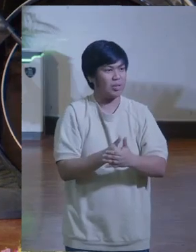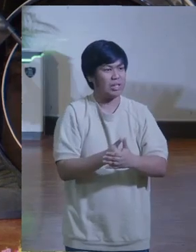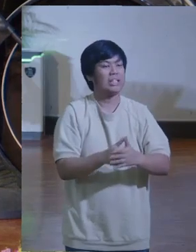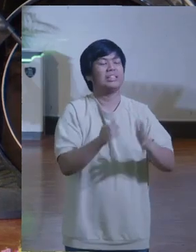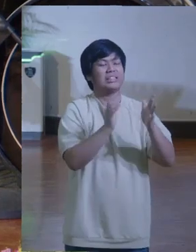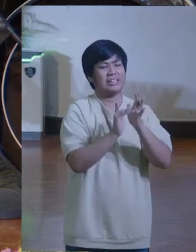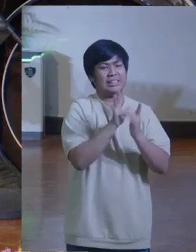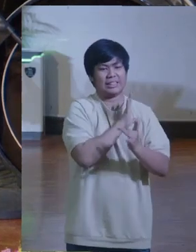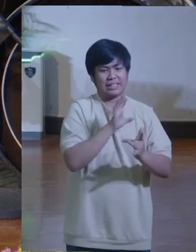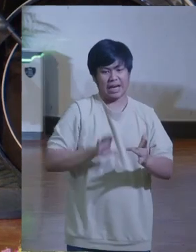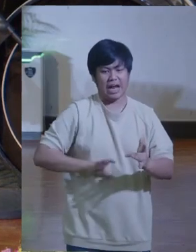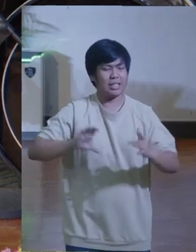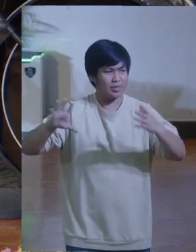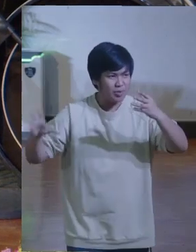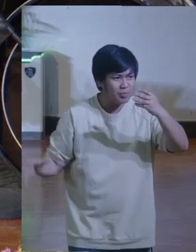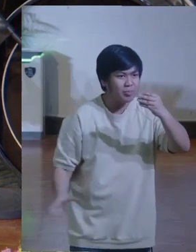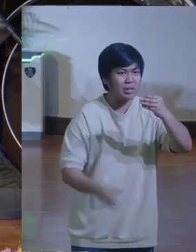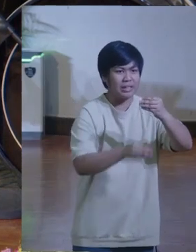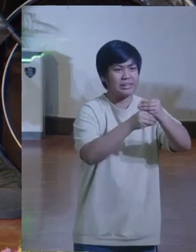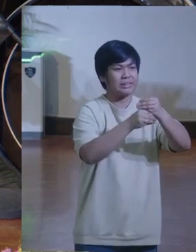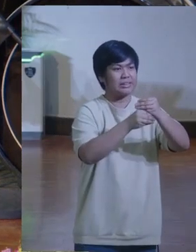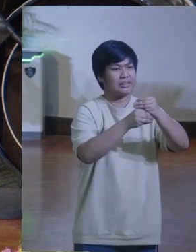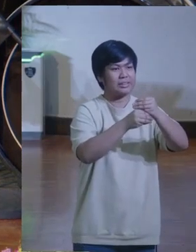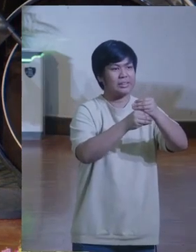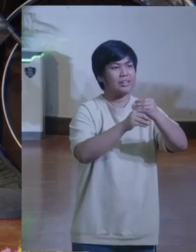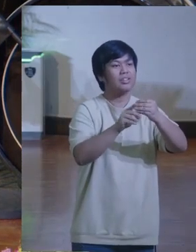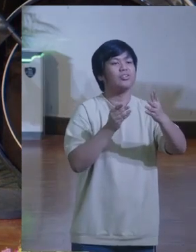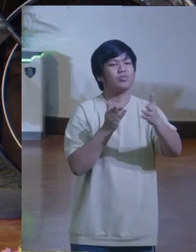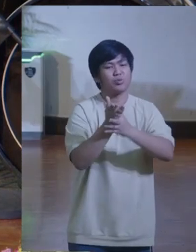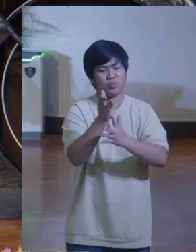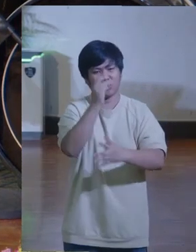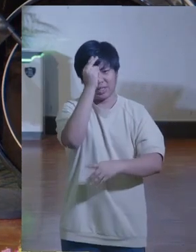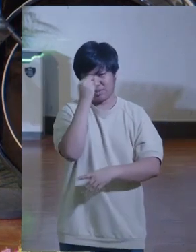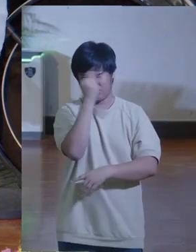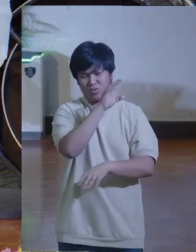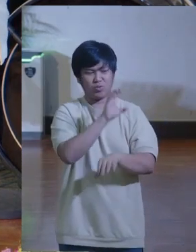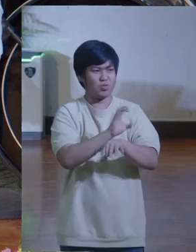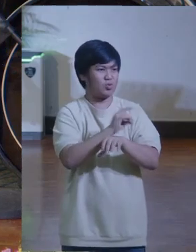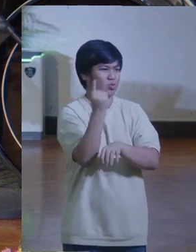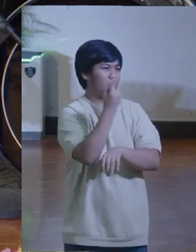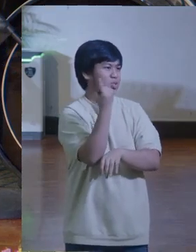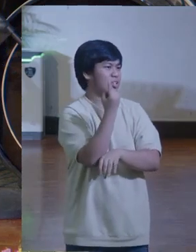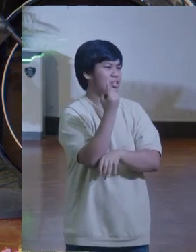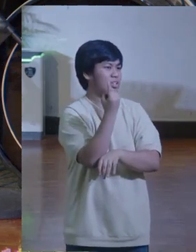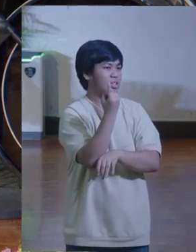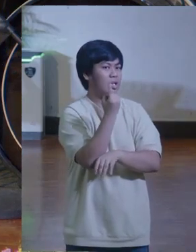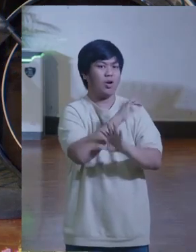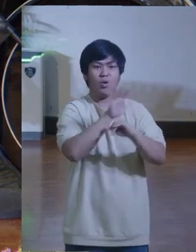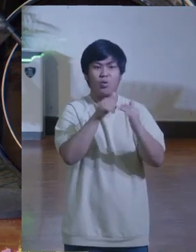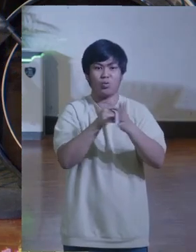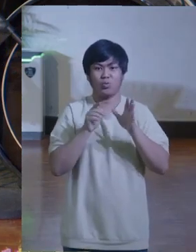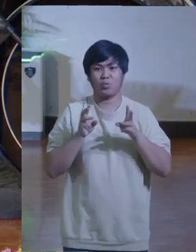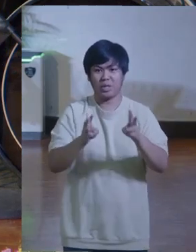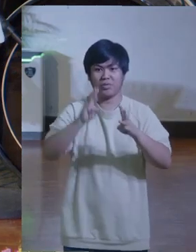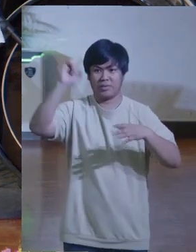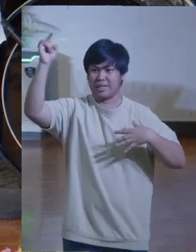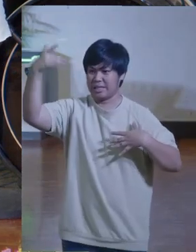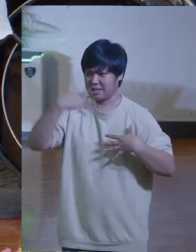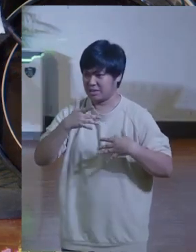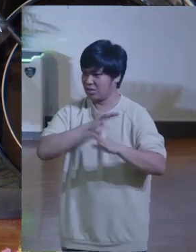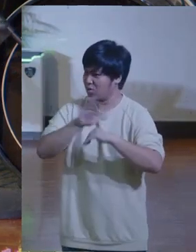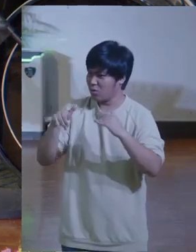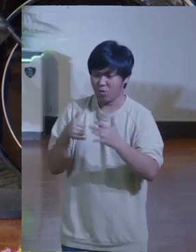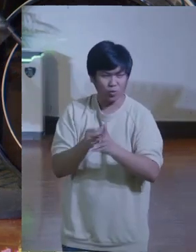plus, ay sa pamamagitan ng Catholic Church. At ang lahat ng means of grace, o lahat ng paraan